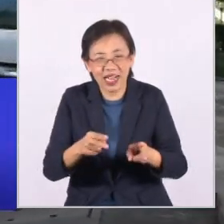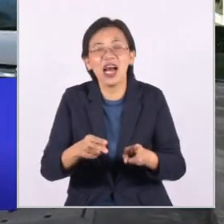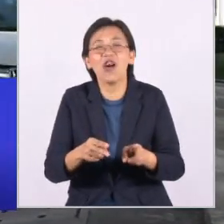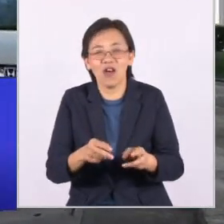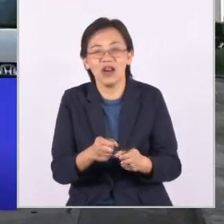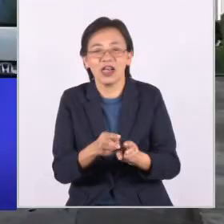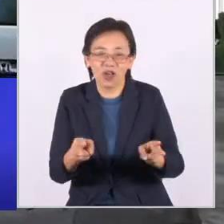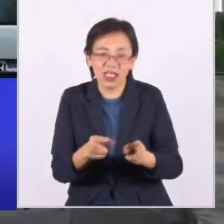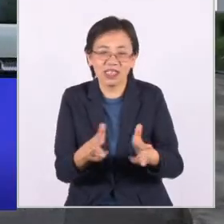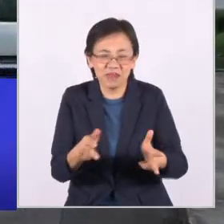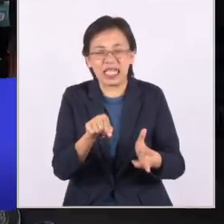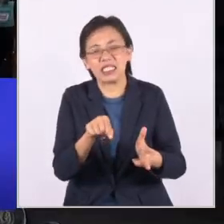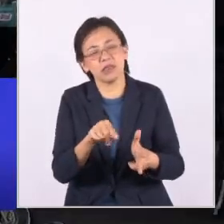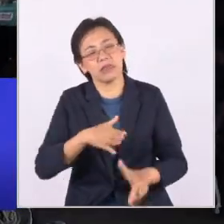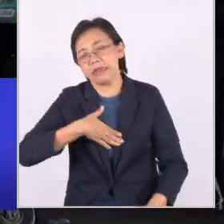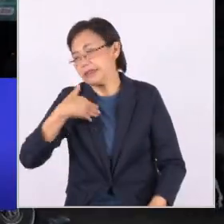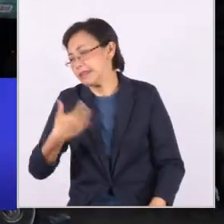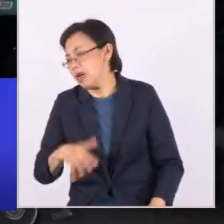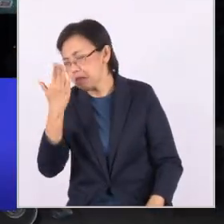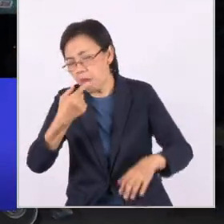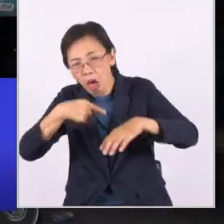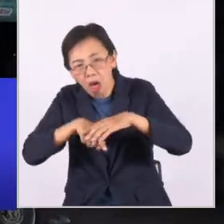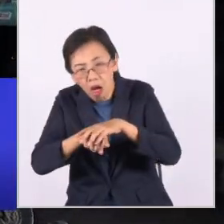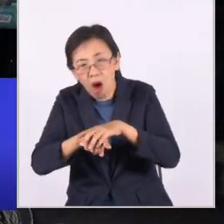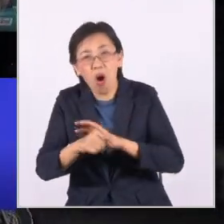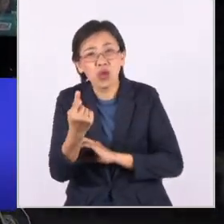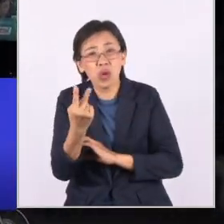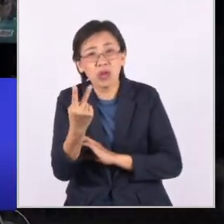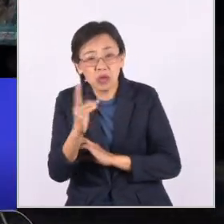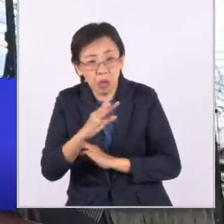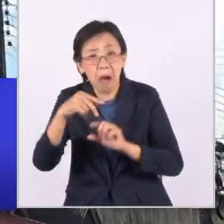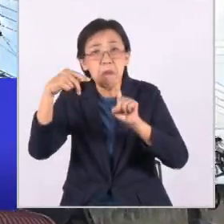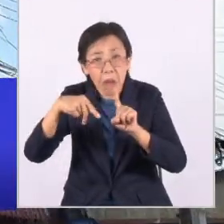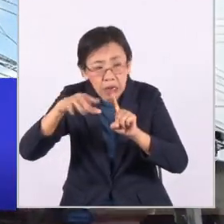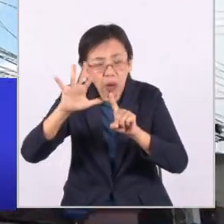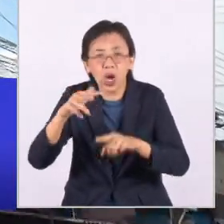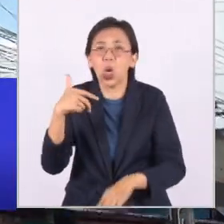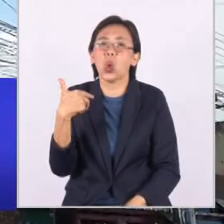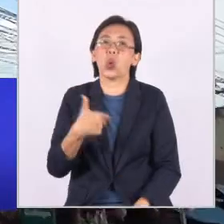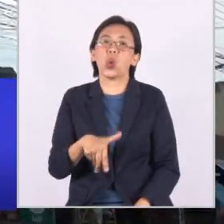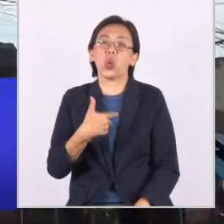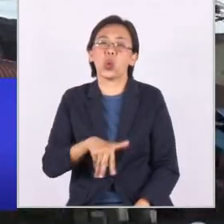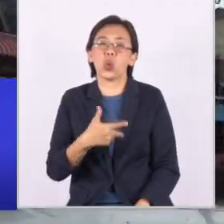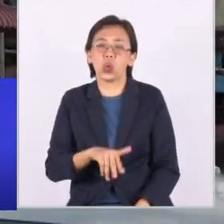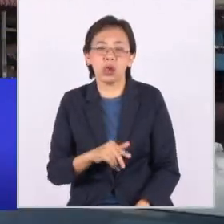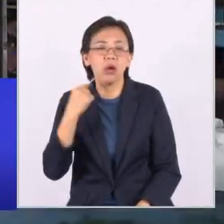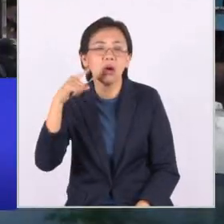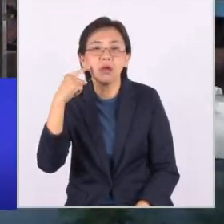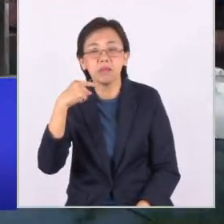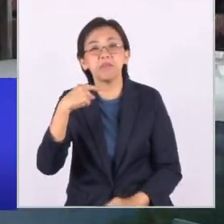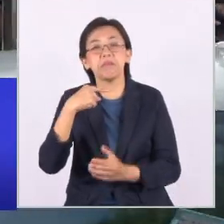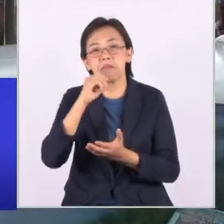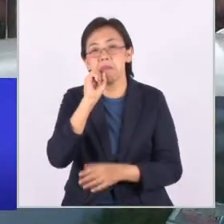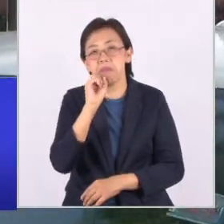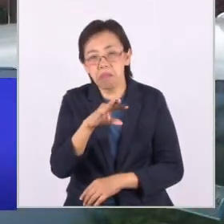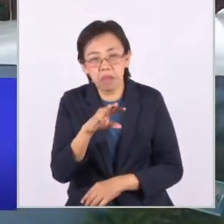ะเดือดร้อนแล้วไม่ได้มากันตัว2ตัวมาเป็นพันตัวค่ะคุณยุพาเนี่ยเล่าให้ฟังบอกว่า